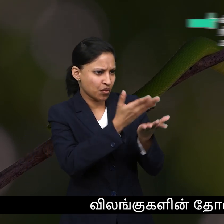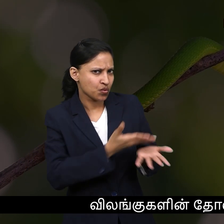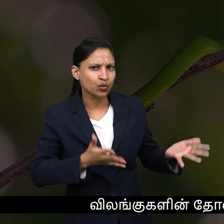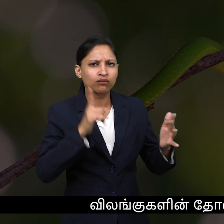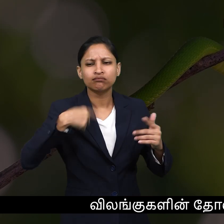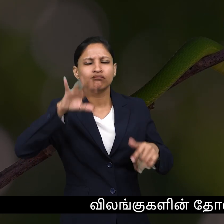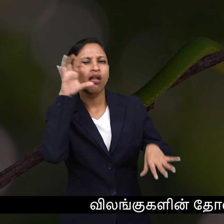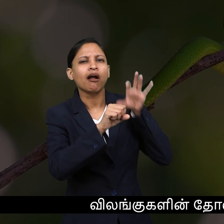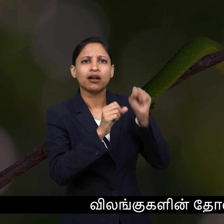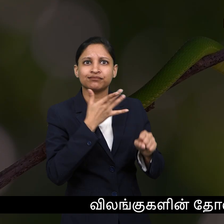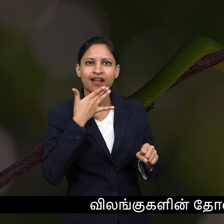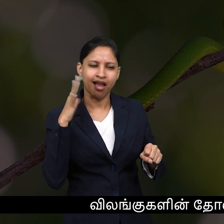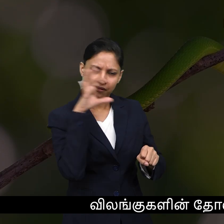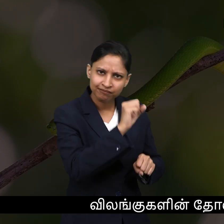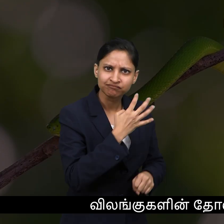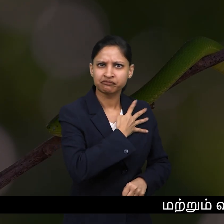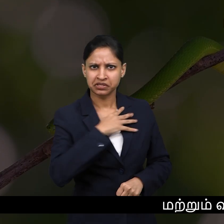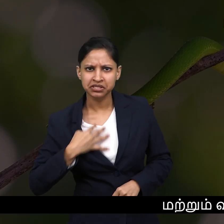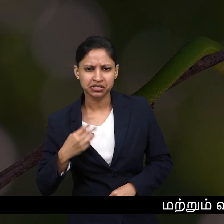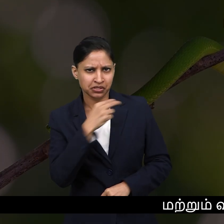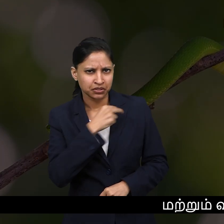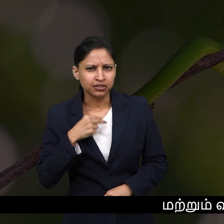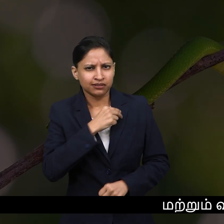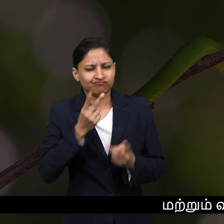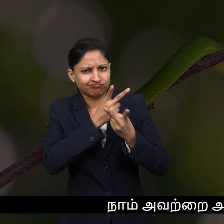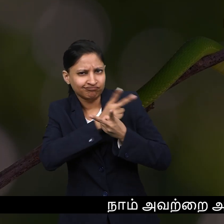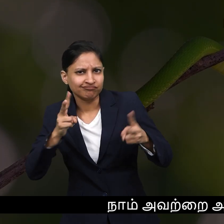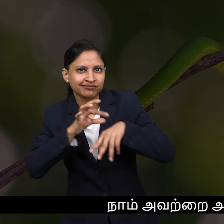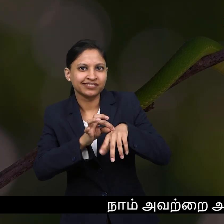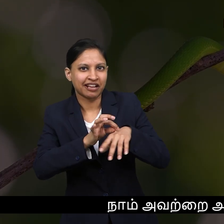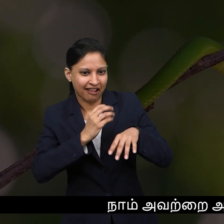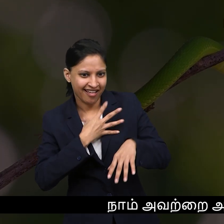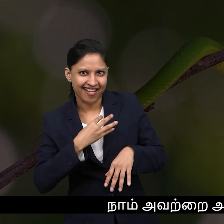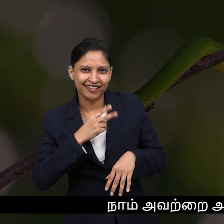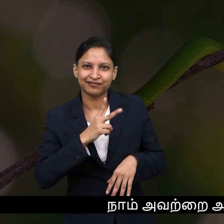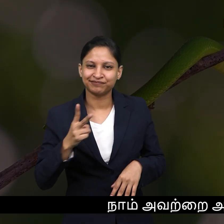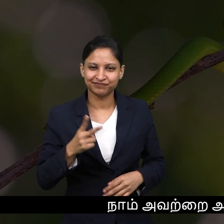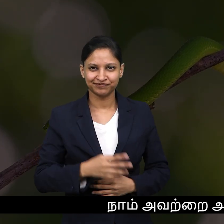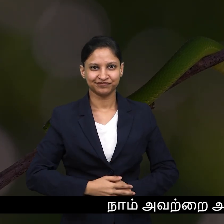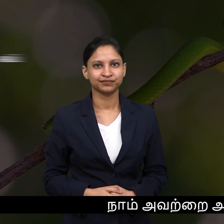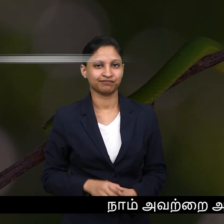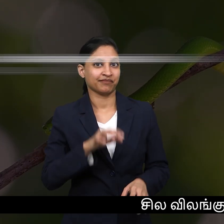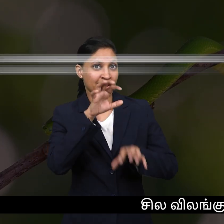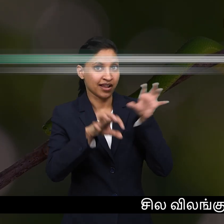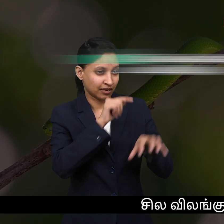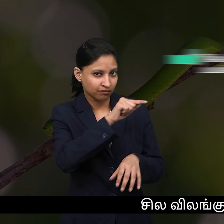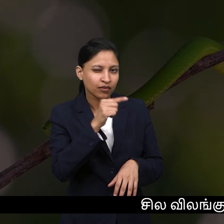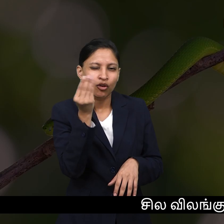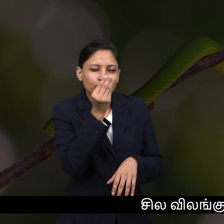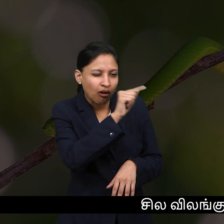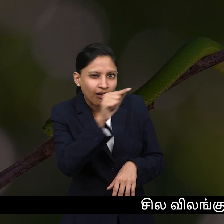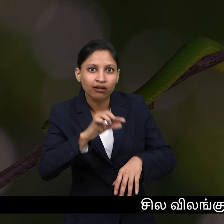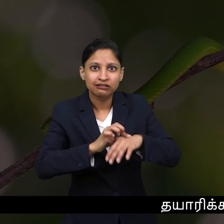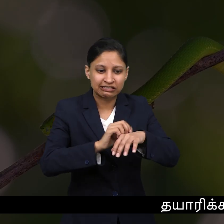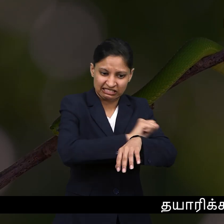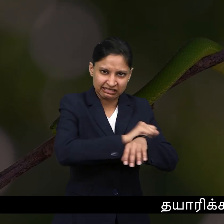விலங்குகளின் தோலில் இருக்கும் முடியின் நிறம் மற்றும் வடிவத்தை வைத்து நாம் அவற்றை அடையாளம் காண முடியும். சில